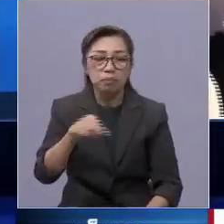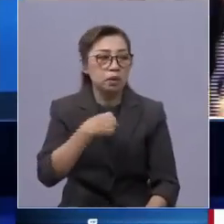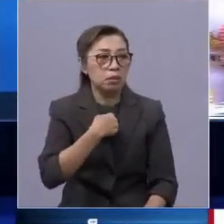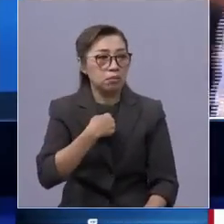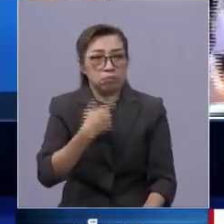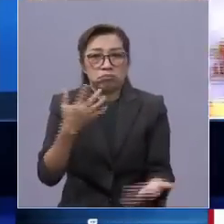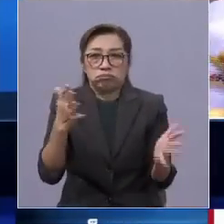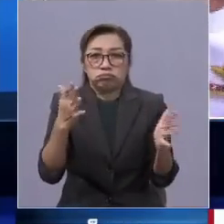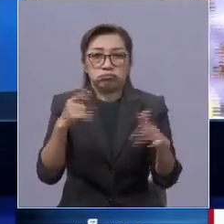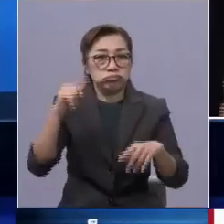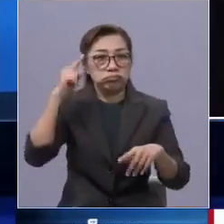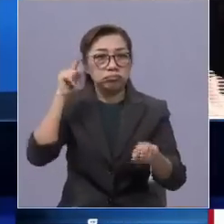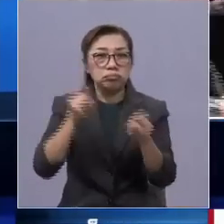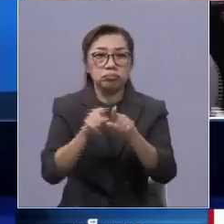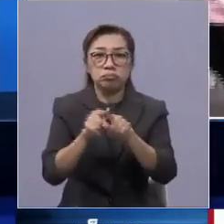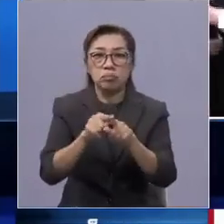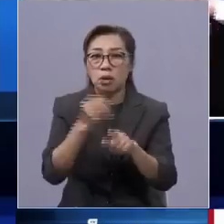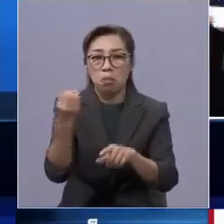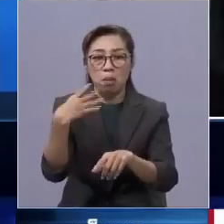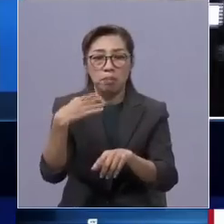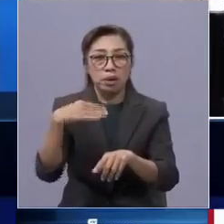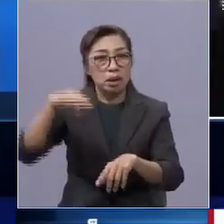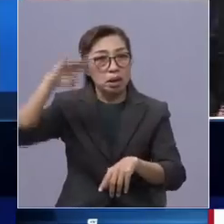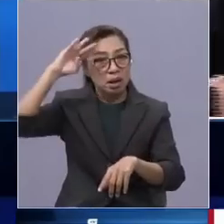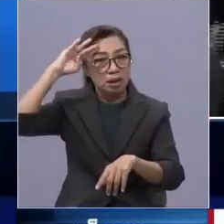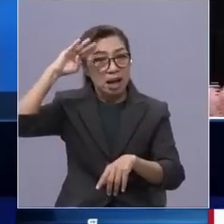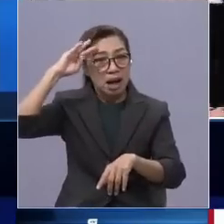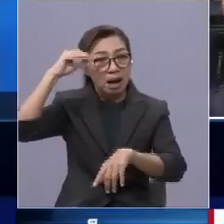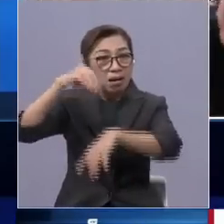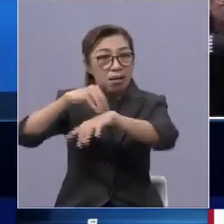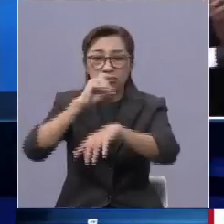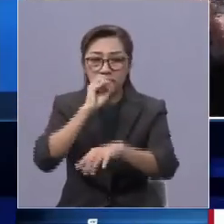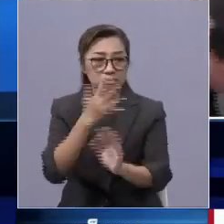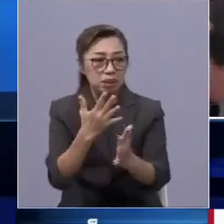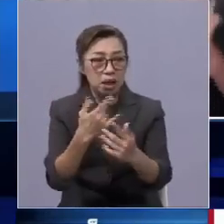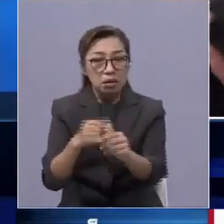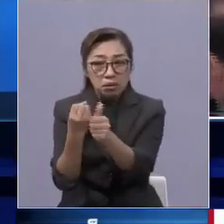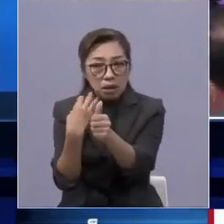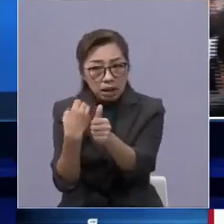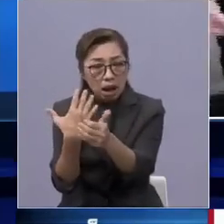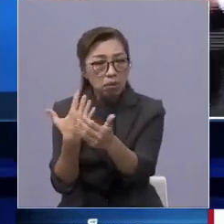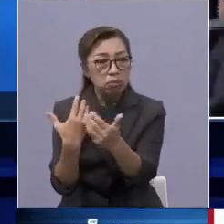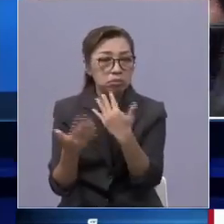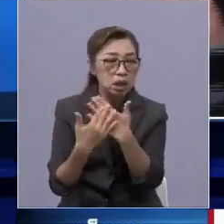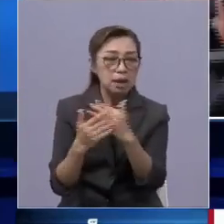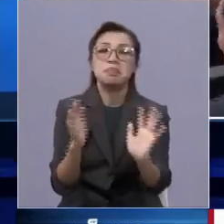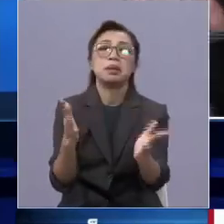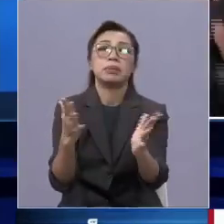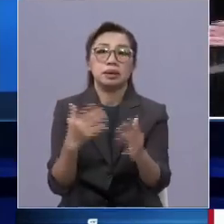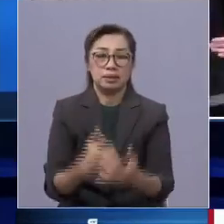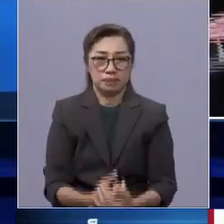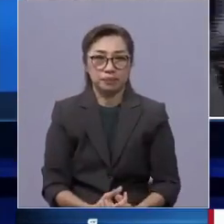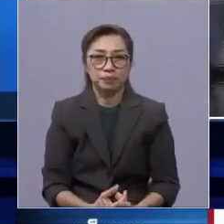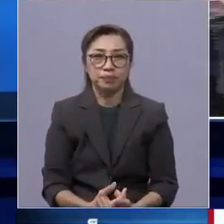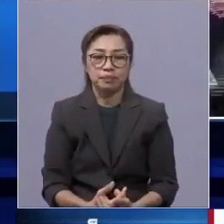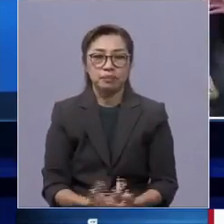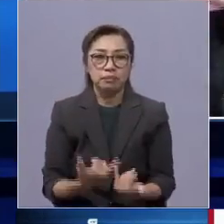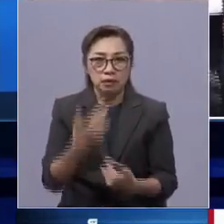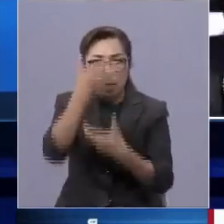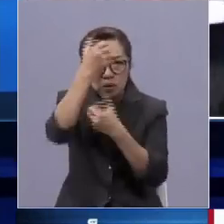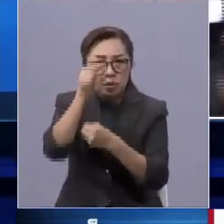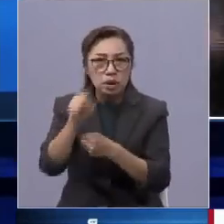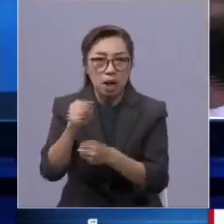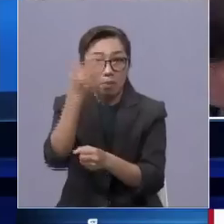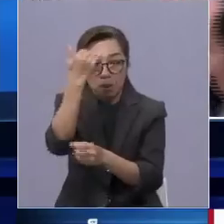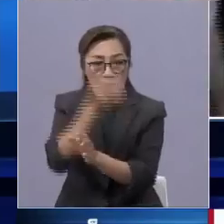าไม่ได้พูดอะไรแล้วก็บอกด้วยว่าพลเอกประวิตรไม่ได้ฝากหรือให้คำแนะนำอะไรตนในการทำงานเลย ใช่ครับทีนี้มันก็น่าสนใจเพราะว่าในช่